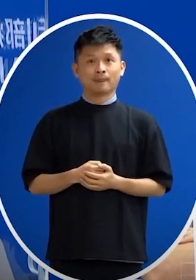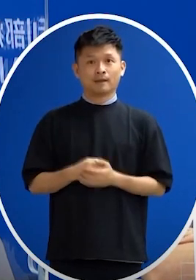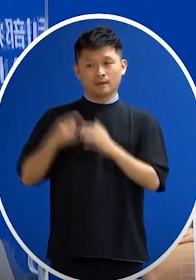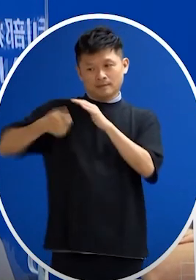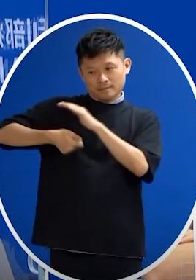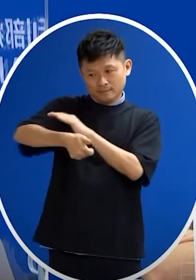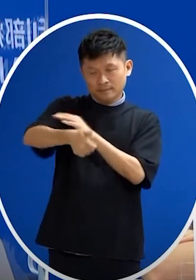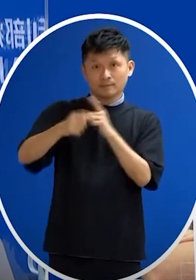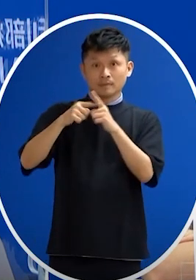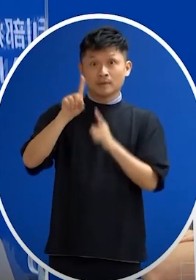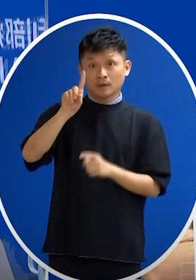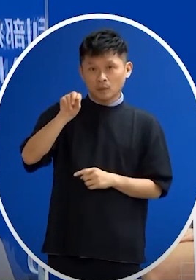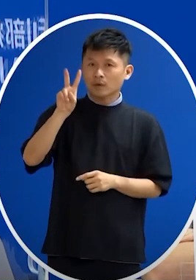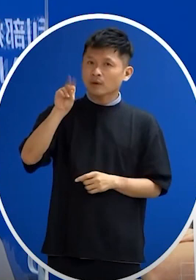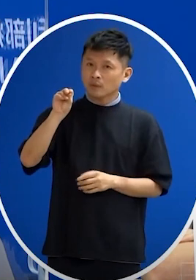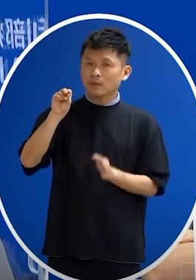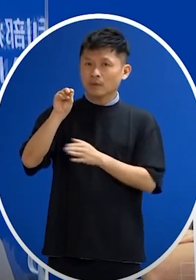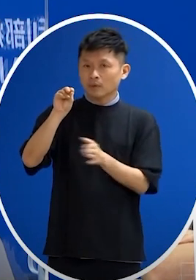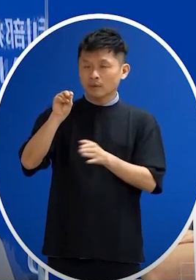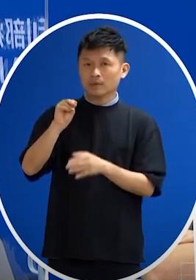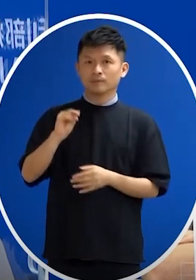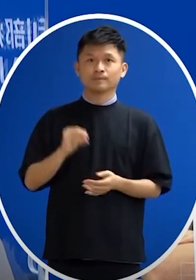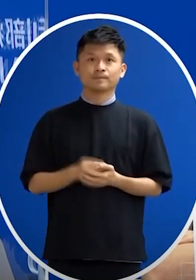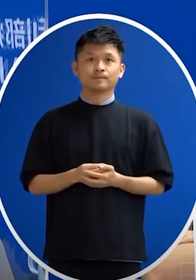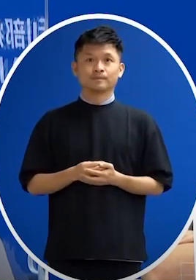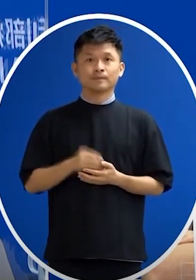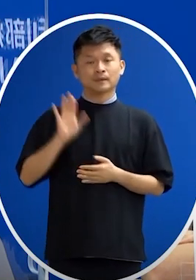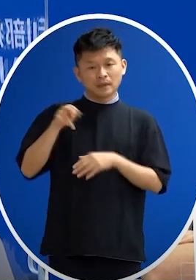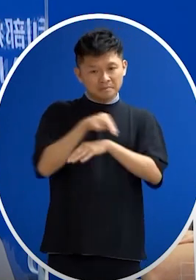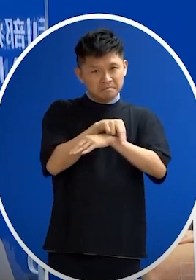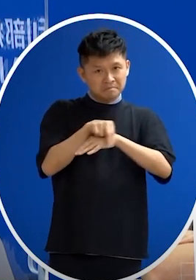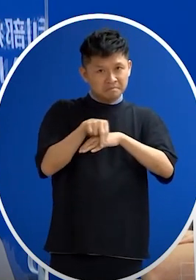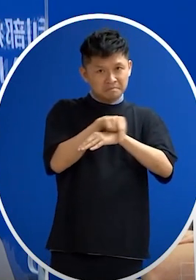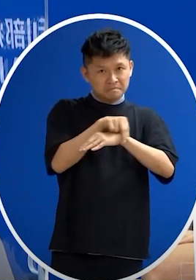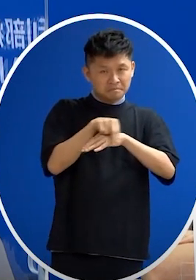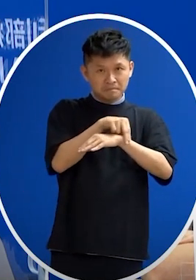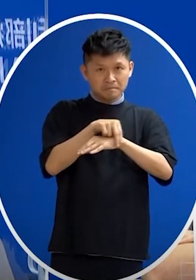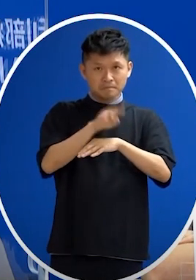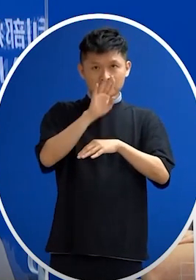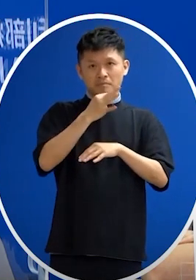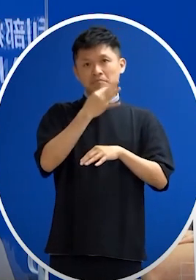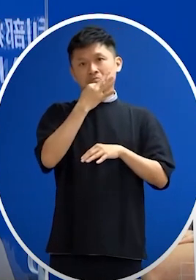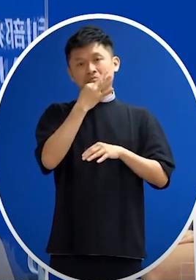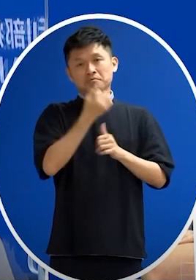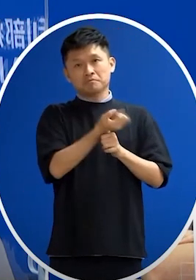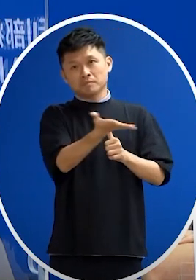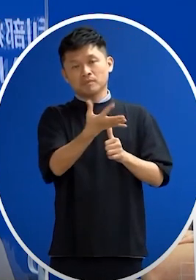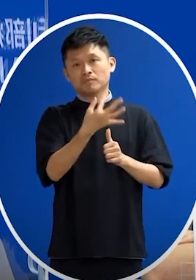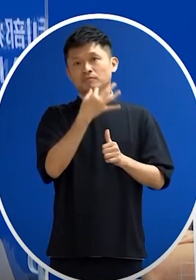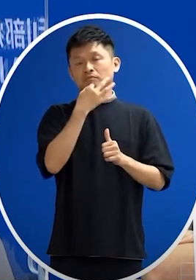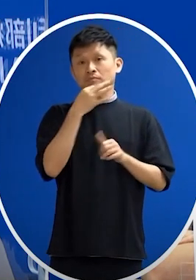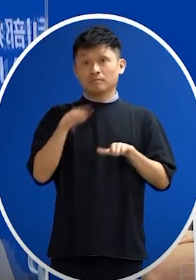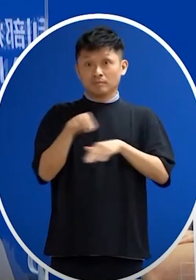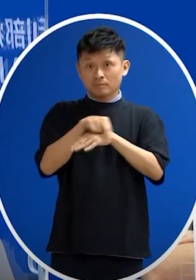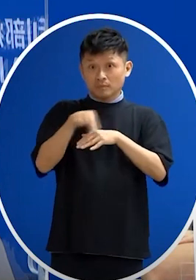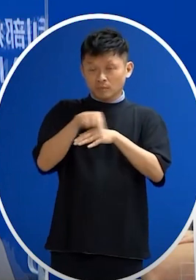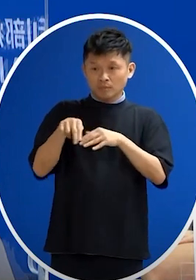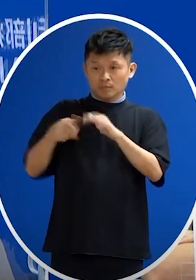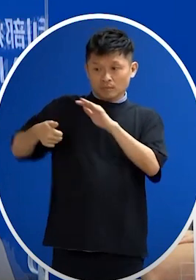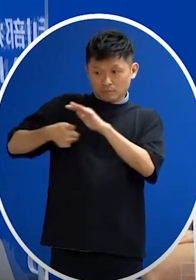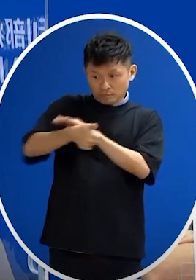容纳1-2万人，但我们在规划上面因应防疫，所以目前的规划是只